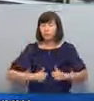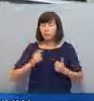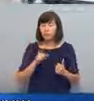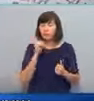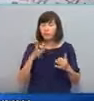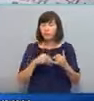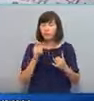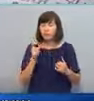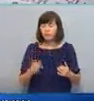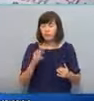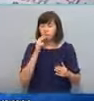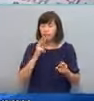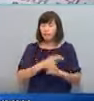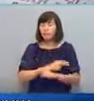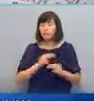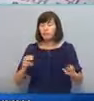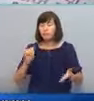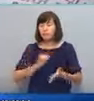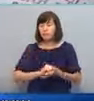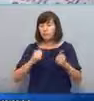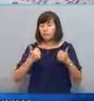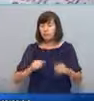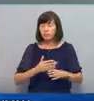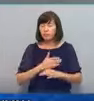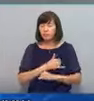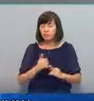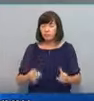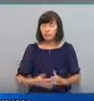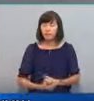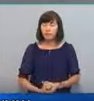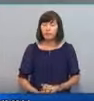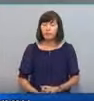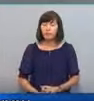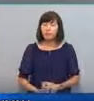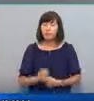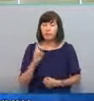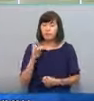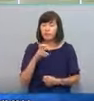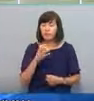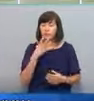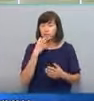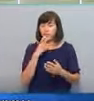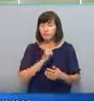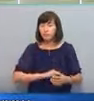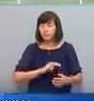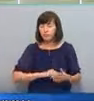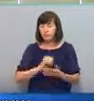белсенділер жергілікті халықтың ас ауқатын жеткізіп, құжат рәсімдеуге жәрдемдесіп жүр. Келес ауданы өз жұмысын жақсы атқарып